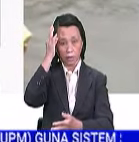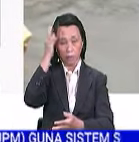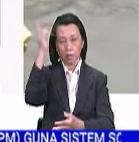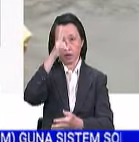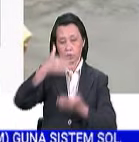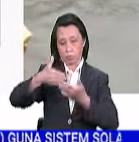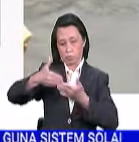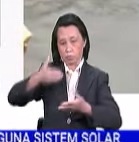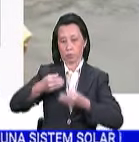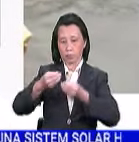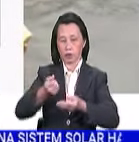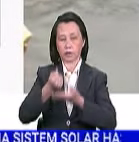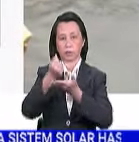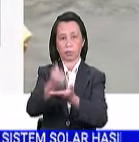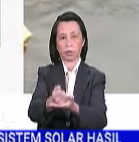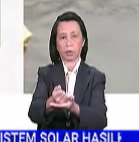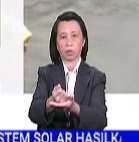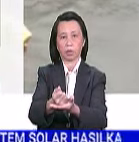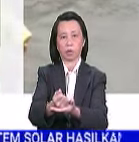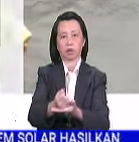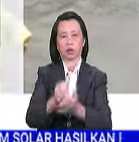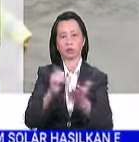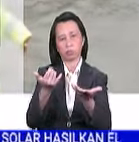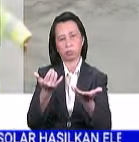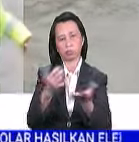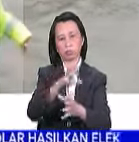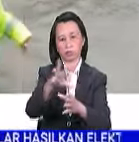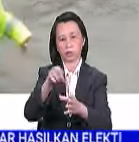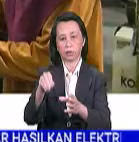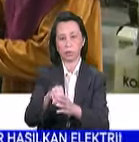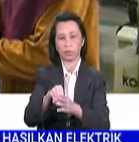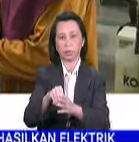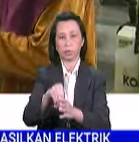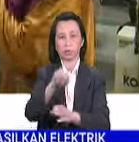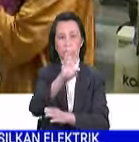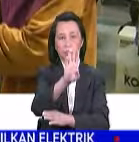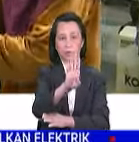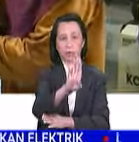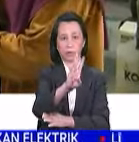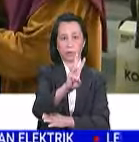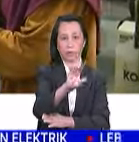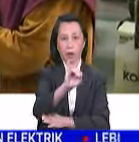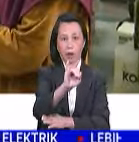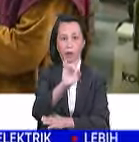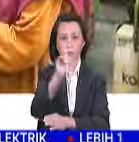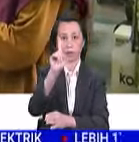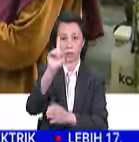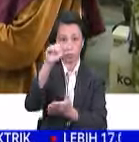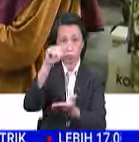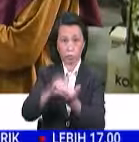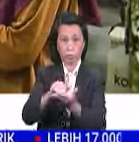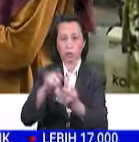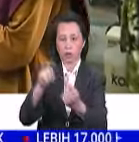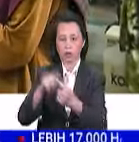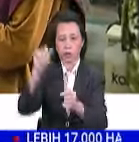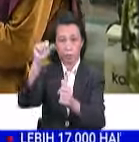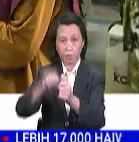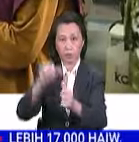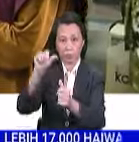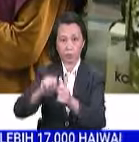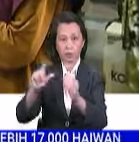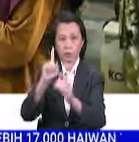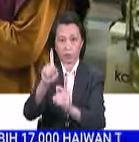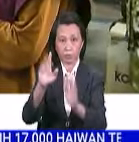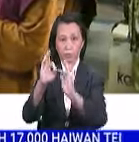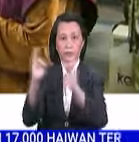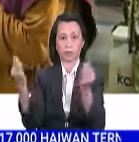mengumumkan bantuan banjir keluarga Malaysia antaranya meliputi BWI sebanyak RM1,000 kepada setiap ketua isi